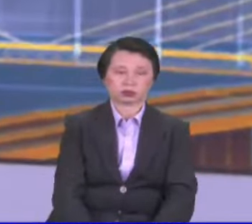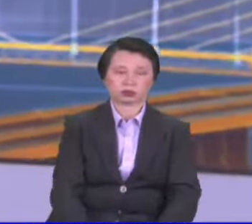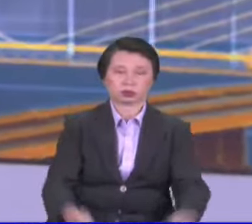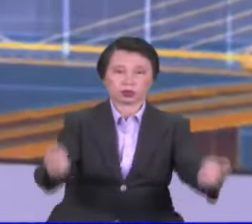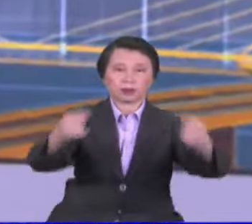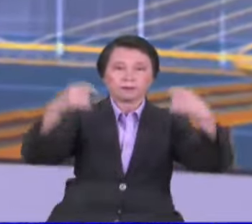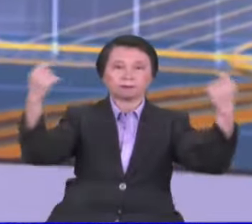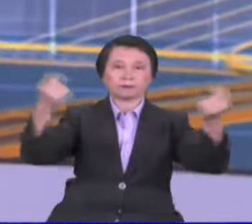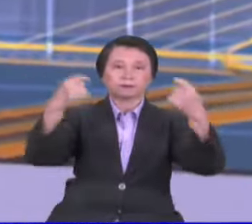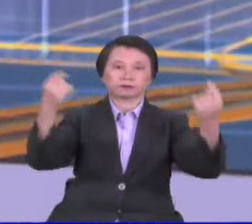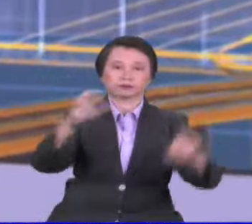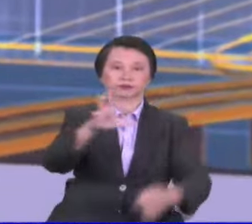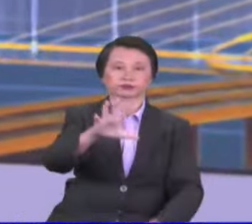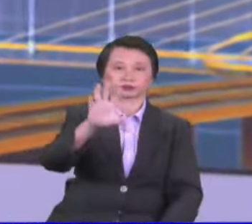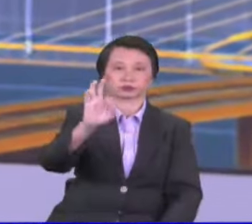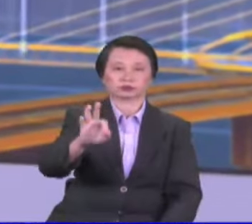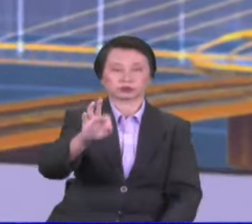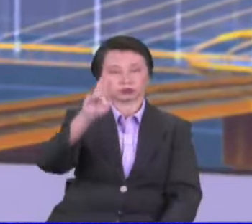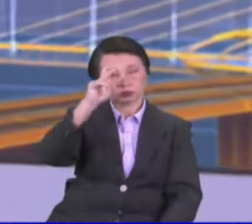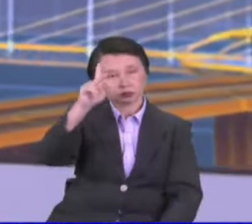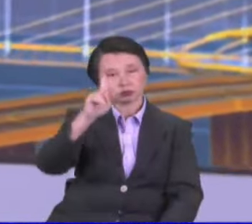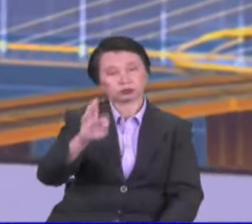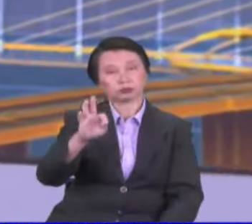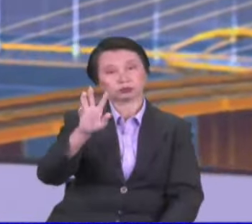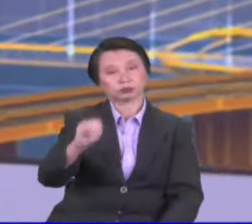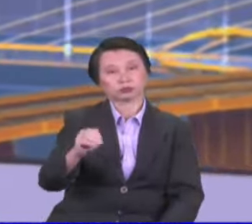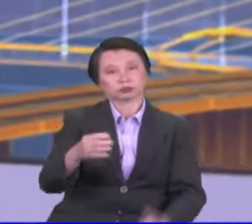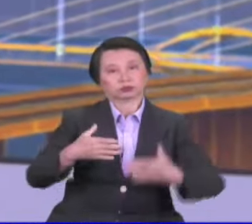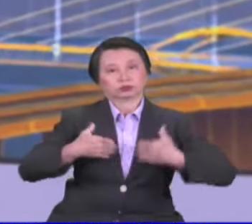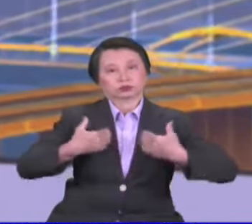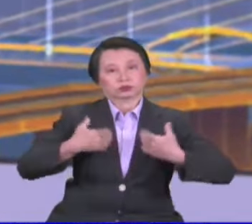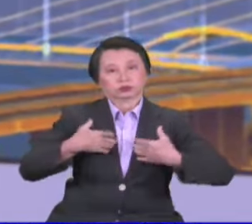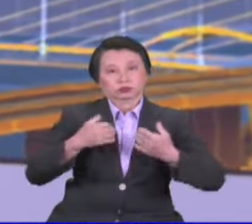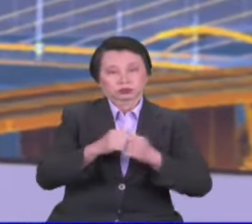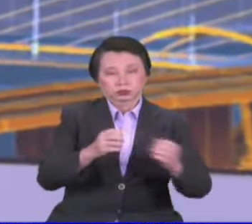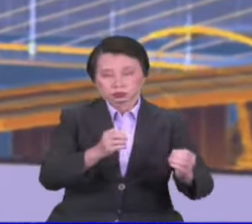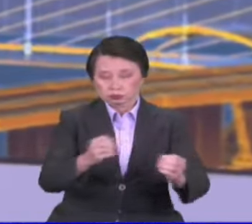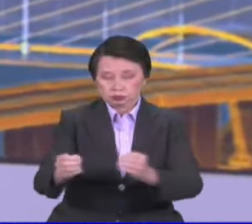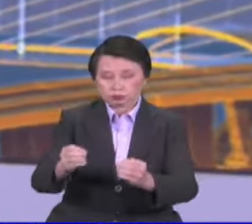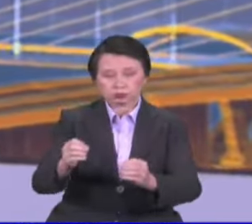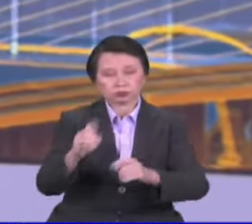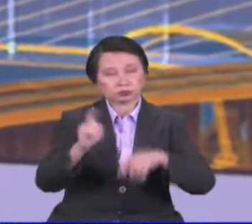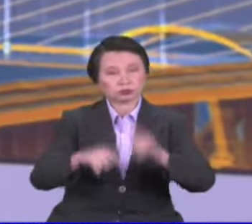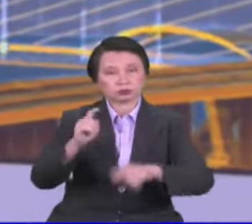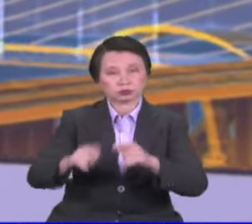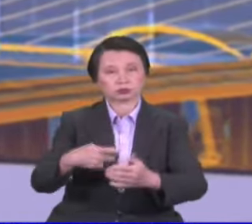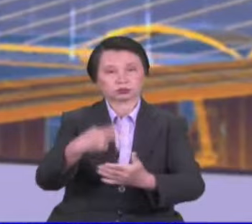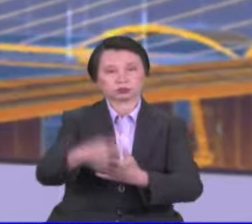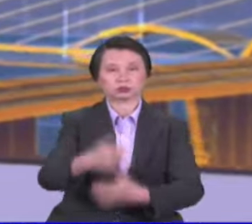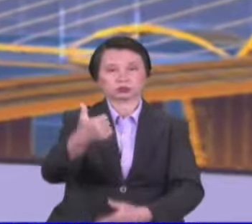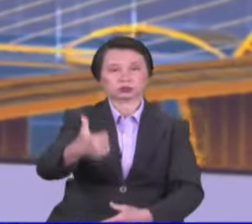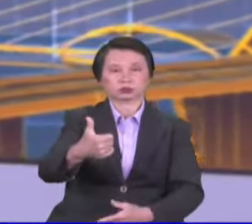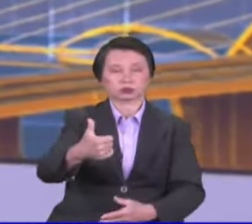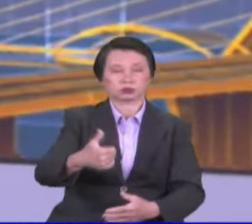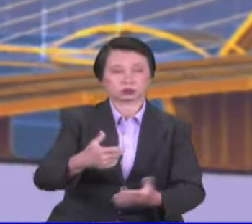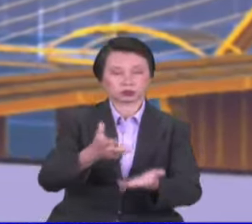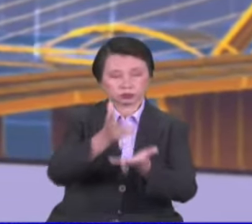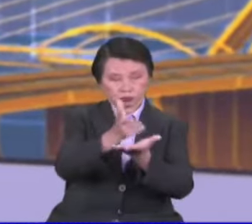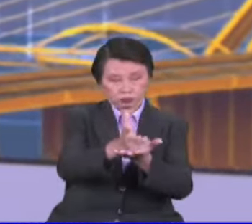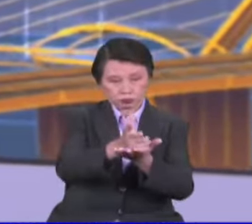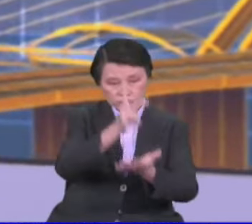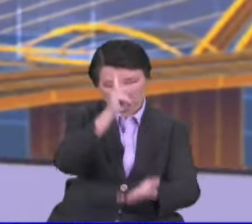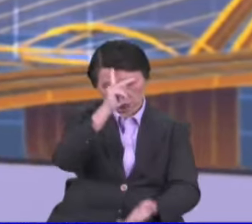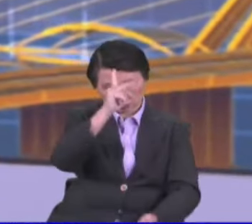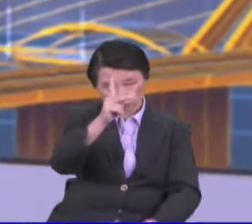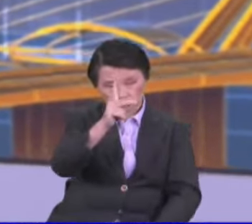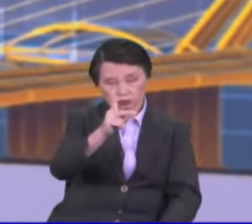Sambutan ulang tahun ke-59 Kelantan FM hari ini meriah dengan penganjuran pelbagai program menarik. Penyelia siaran Kelantan FM